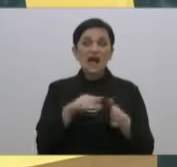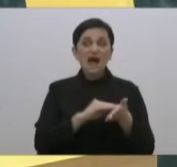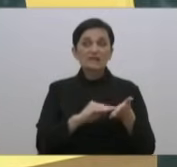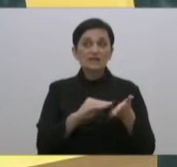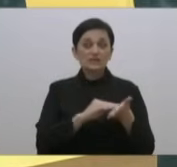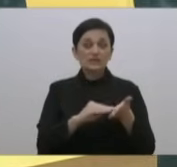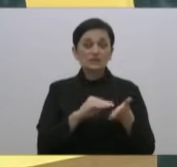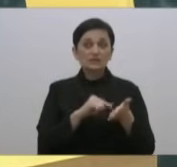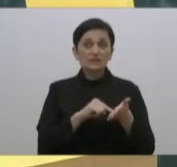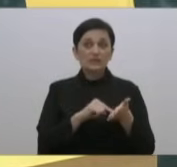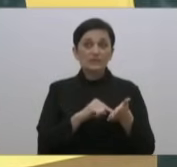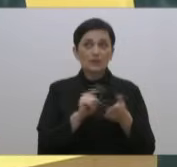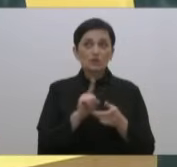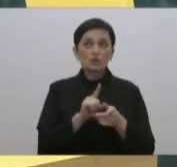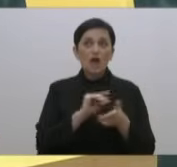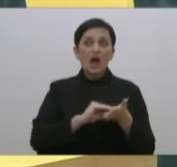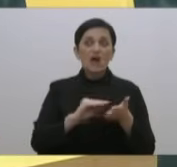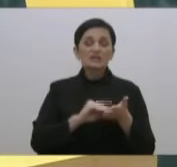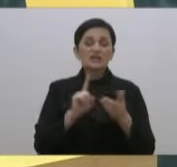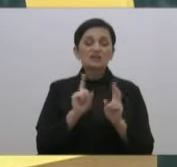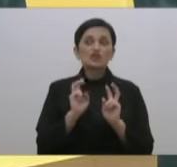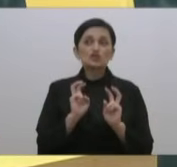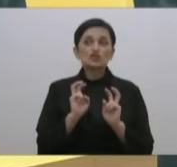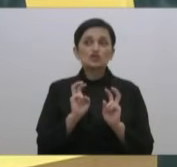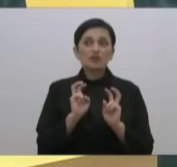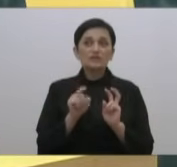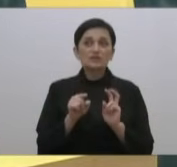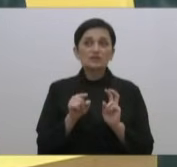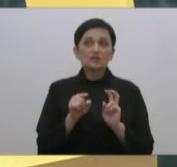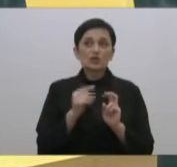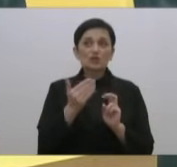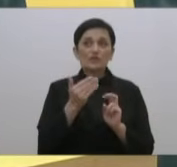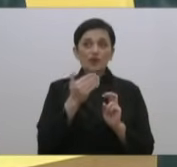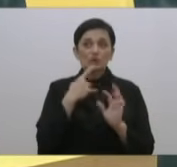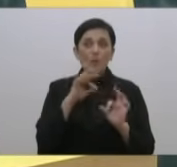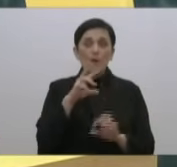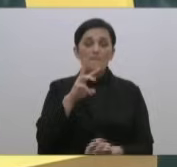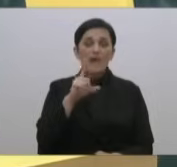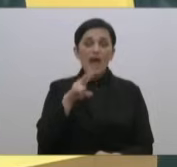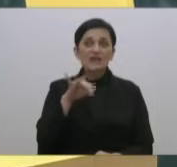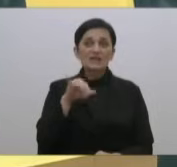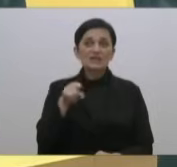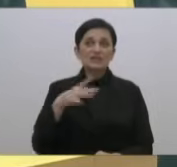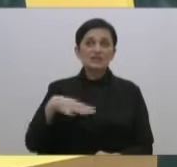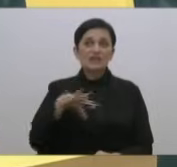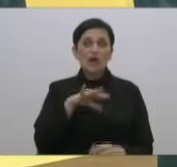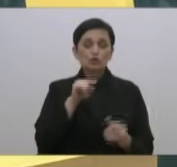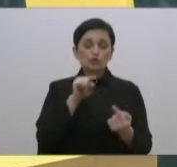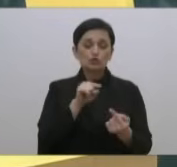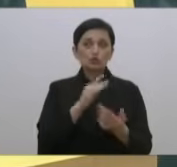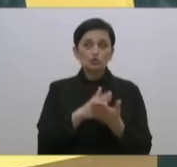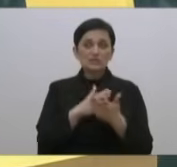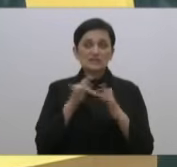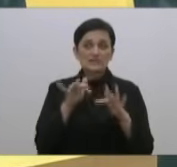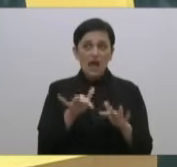გადაწყვეტილებაში ასევე ახსენა თუ რას ნიშნავს. Თქვენ მოგეხსენებათ, რომ მელია საქართველოს წინააღმდეგ არის